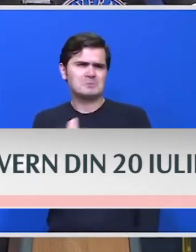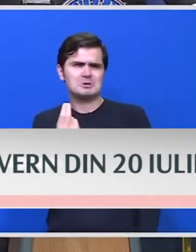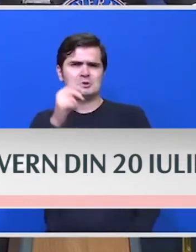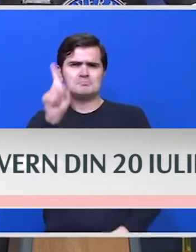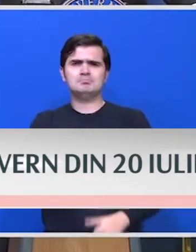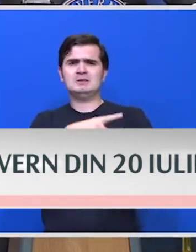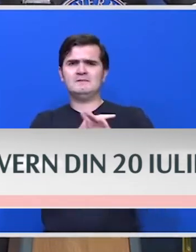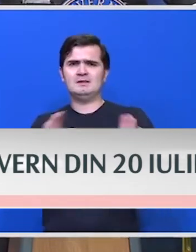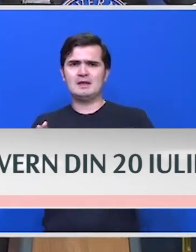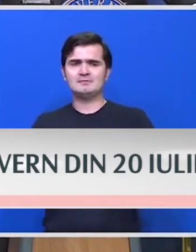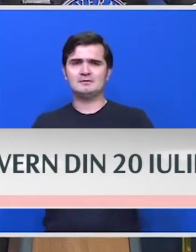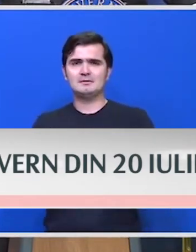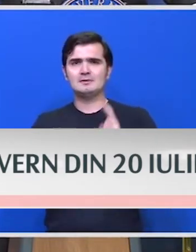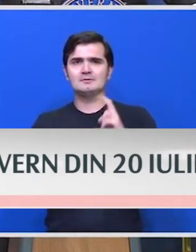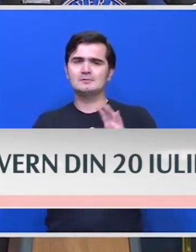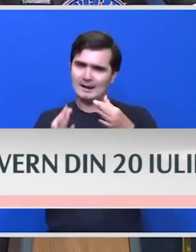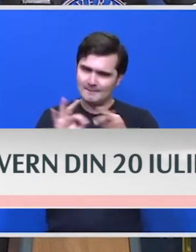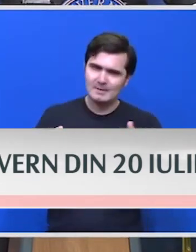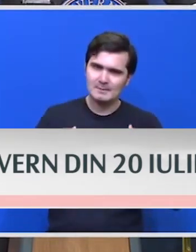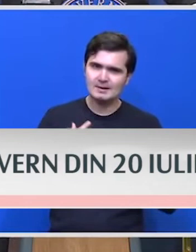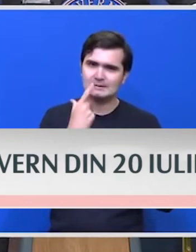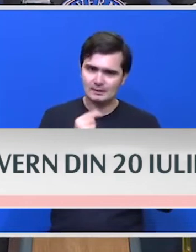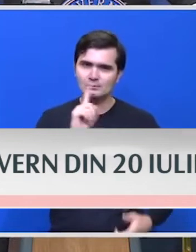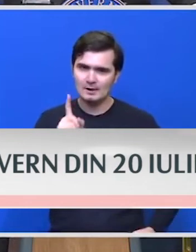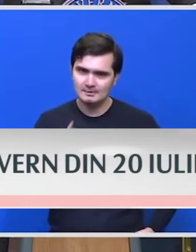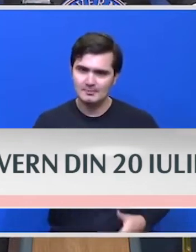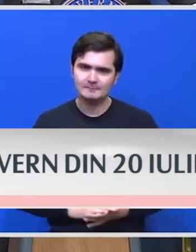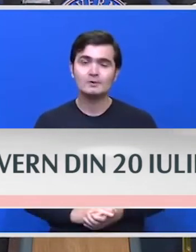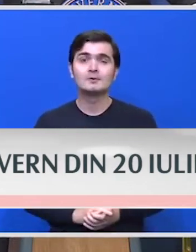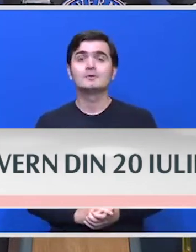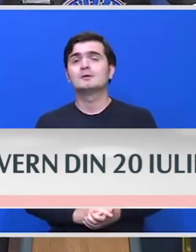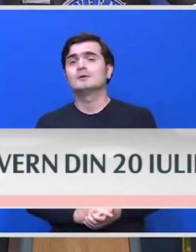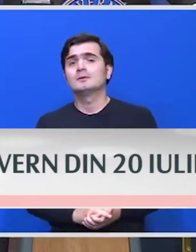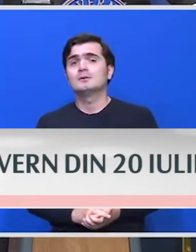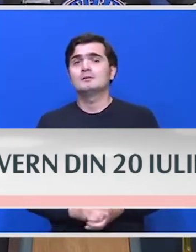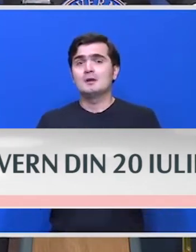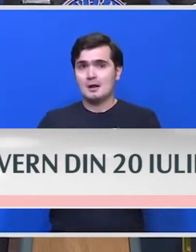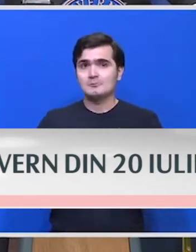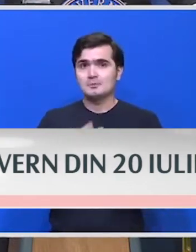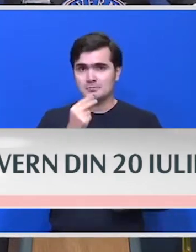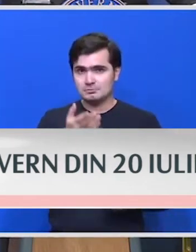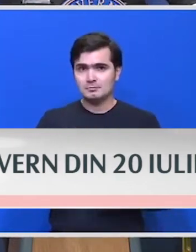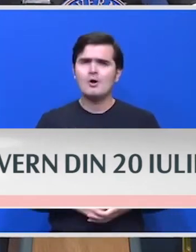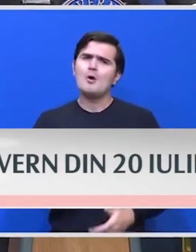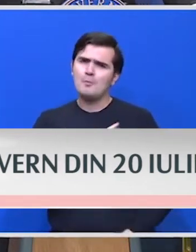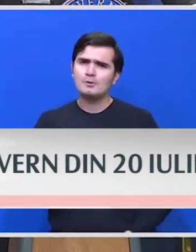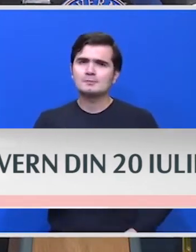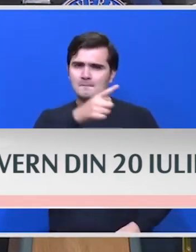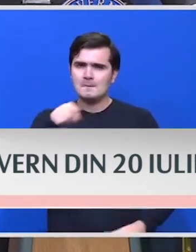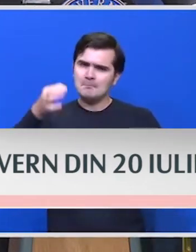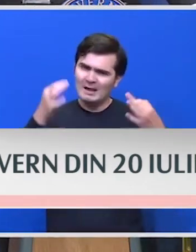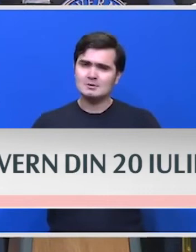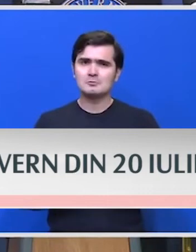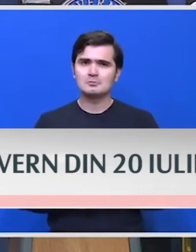această instituție care... Dacă îmi permiteți, vă pot răspunde la întrebare. Iar în contextul la care vă referiți, pot să vă asigur nu doar